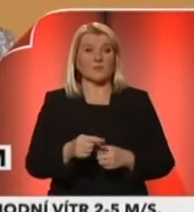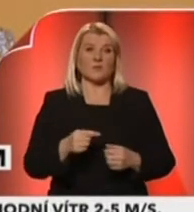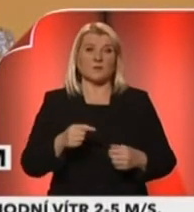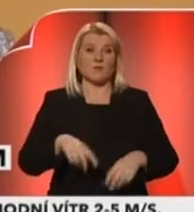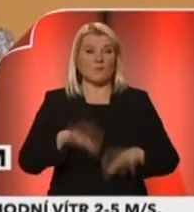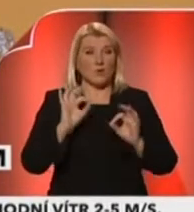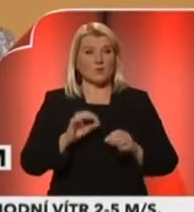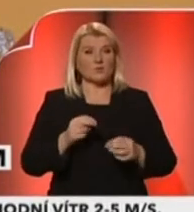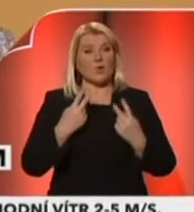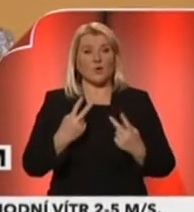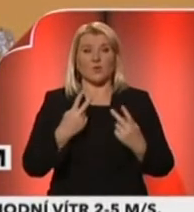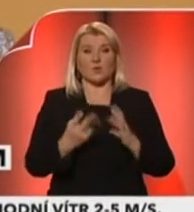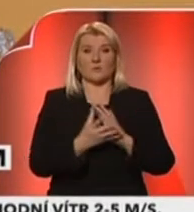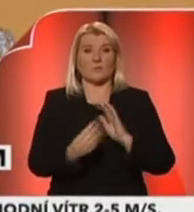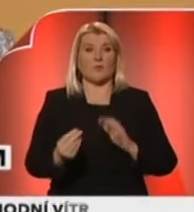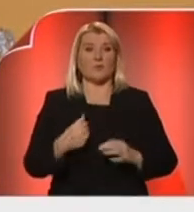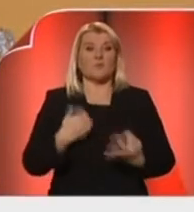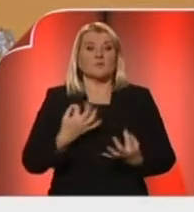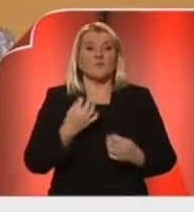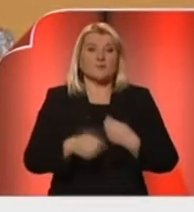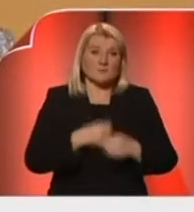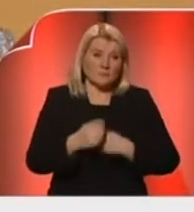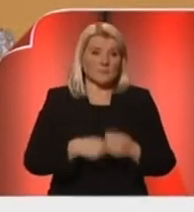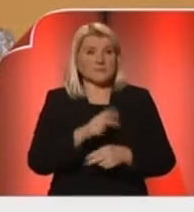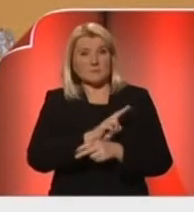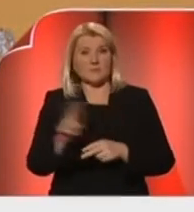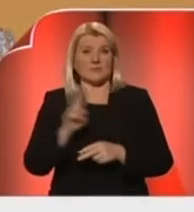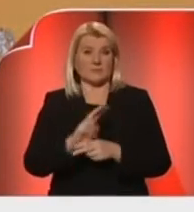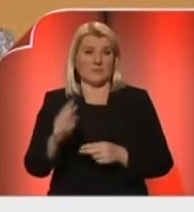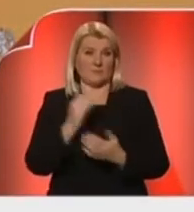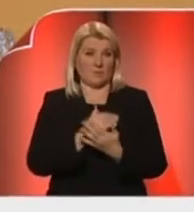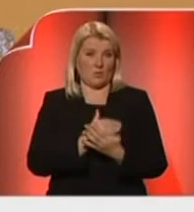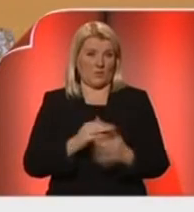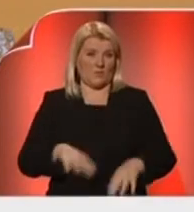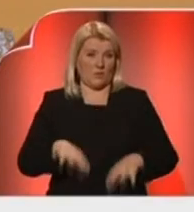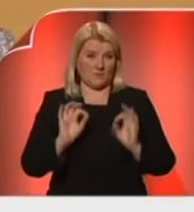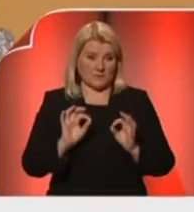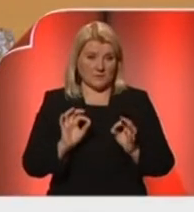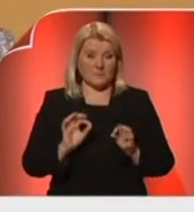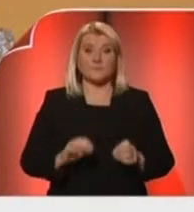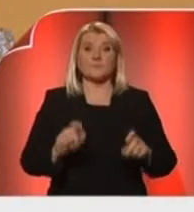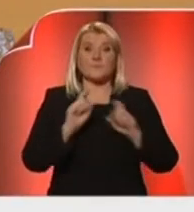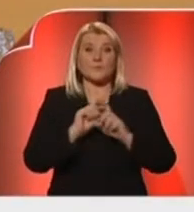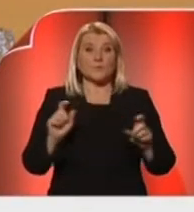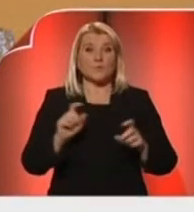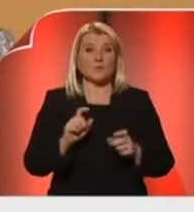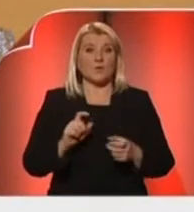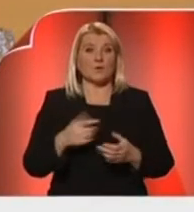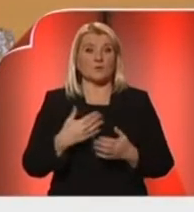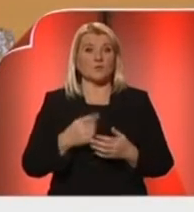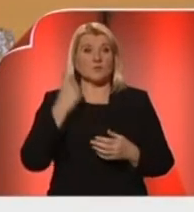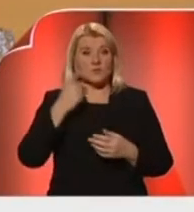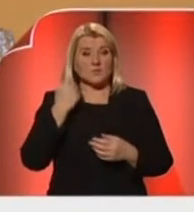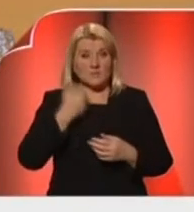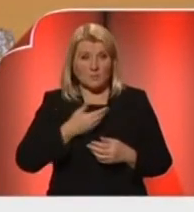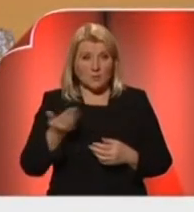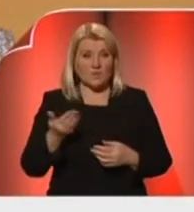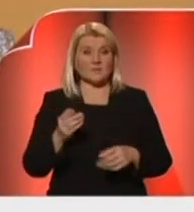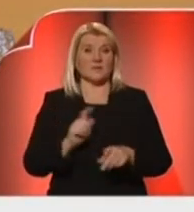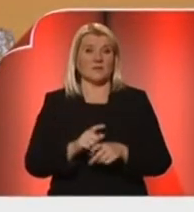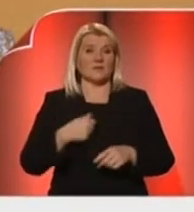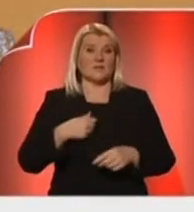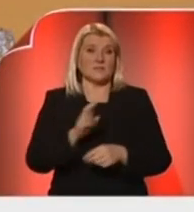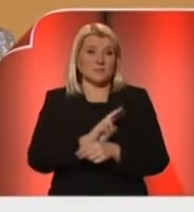hodnotit podle toho, jak budeme schopni plnit volební programy, protože jak budeme třeba sociální demokraté schopni